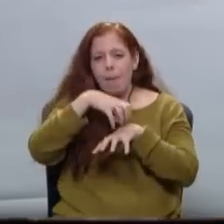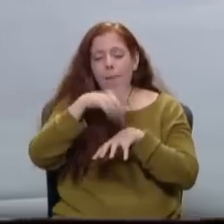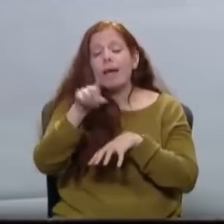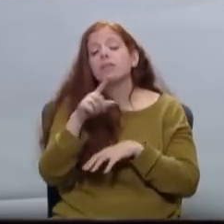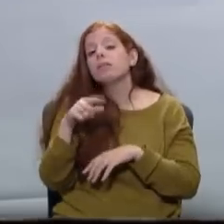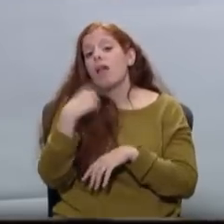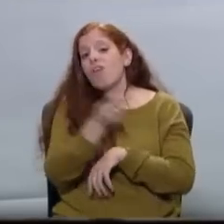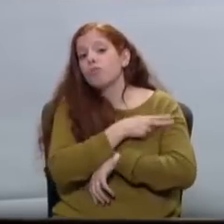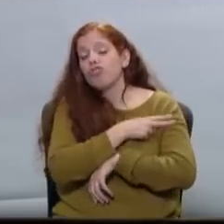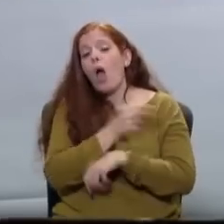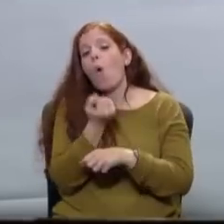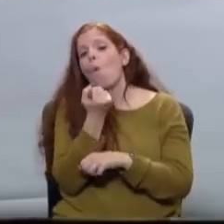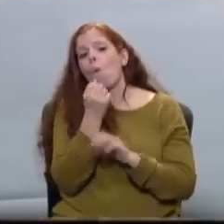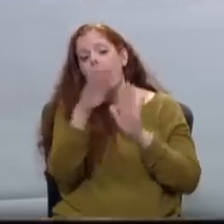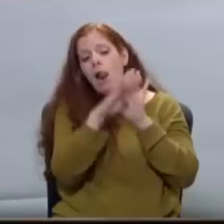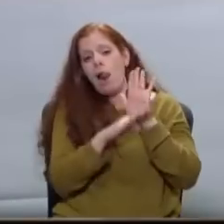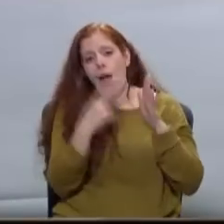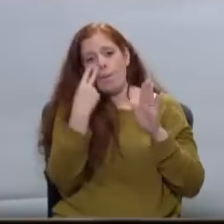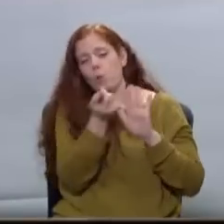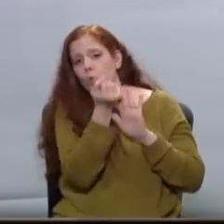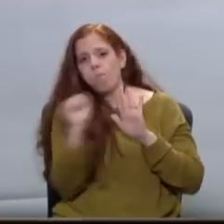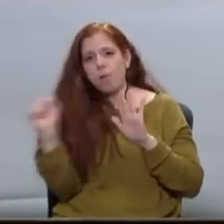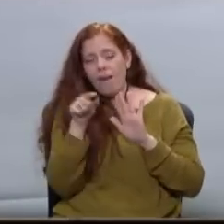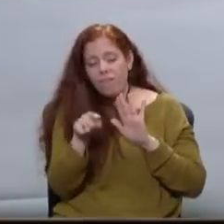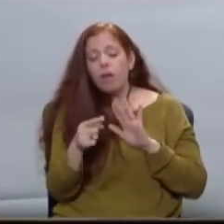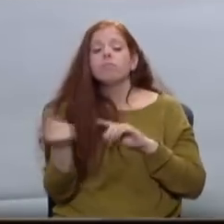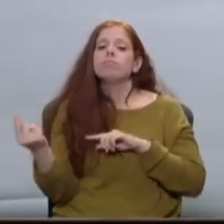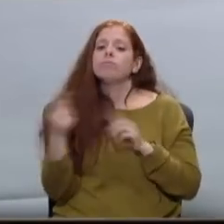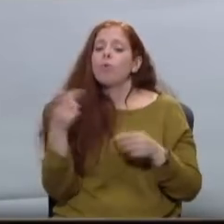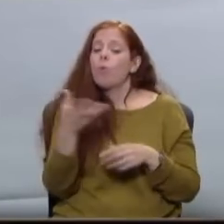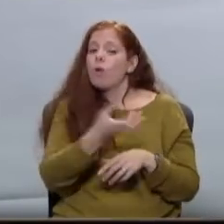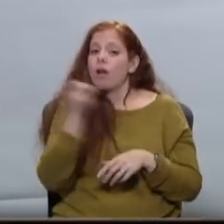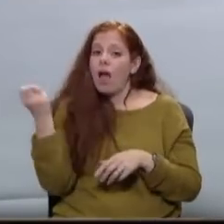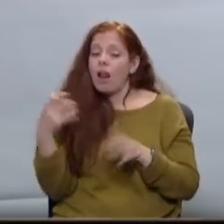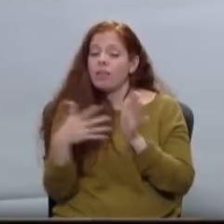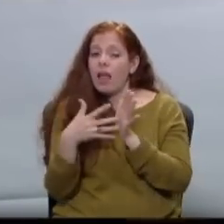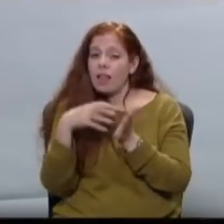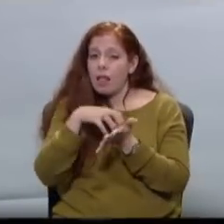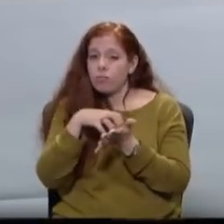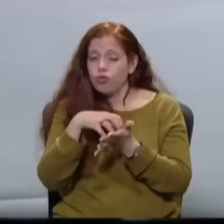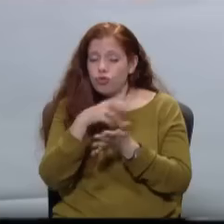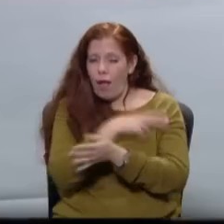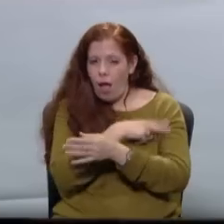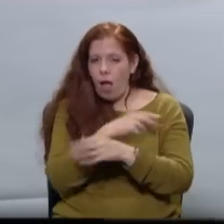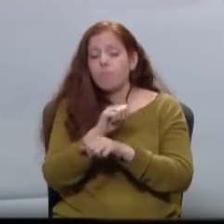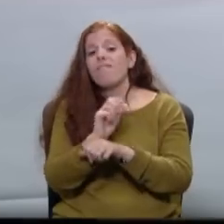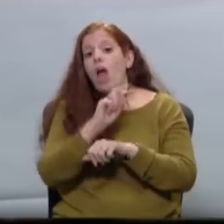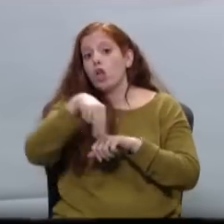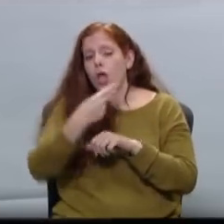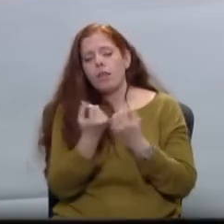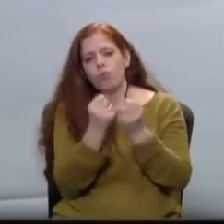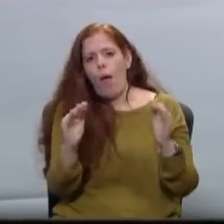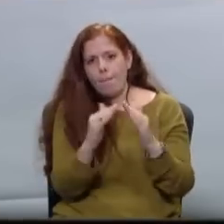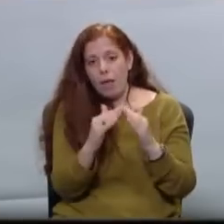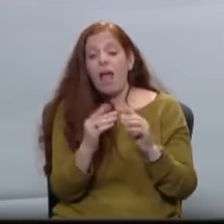את כללי הביקור. גליק נלקח לחקירה ולאחר כשעתיים הוא שוחרר לביתו. אלא שאמש הגיעו חוקרים של משטרת ירושלים